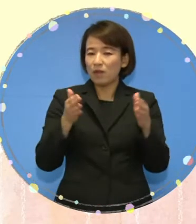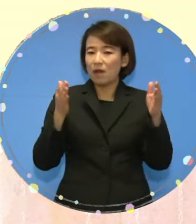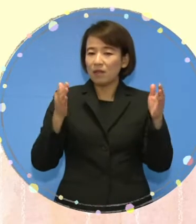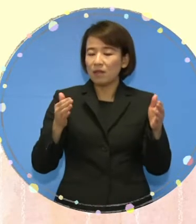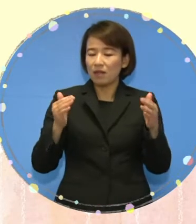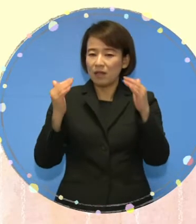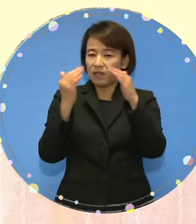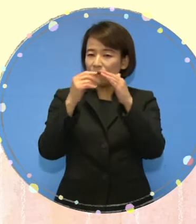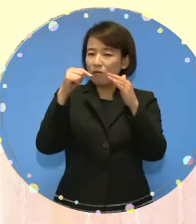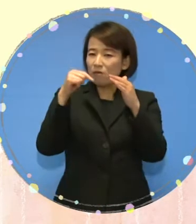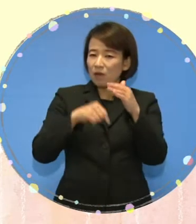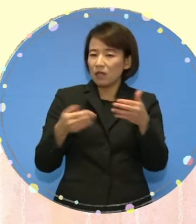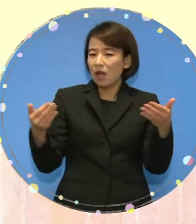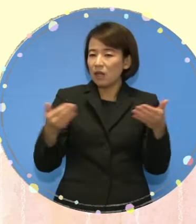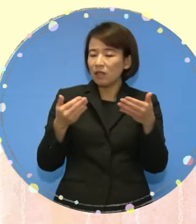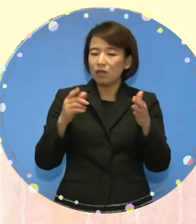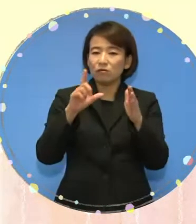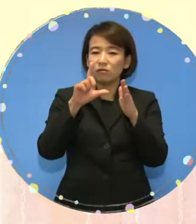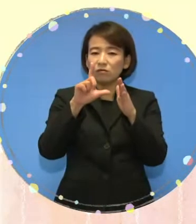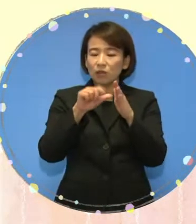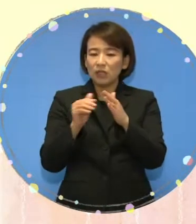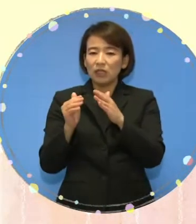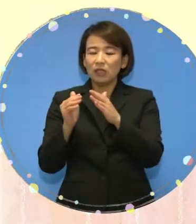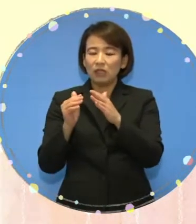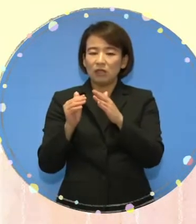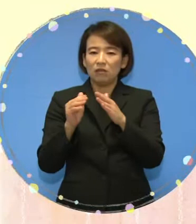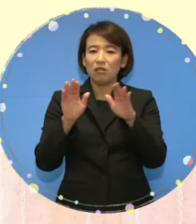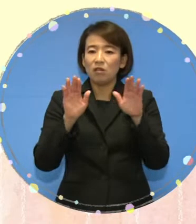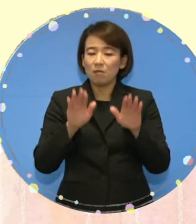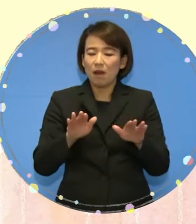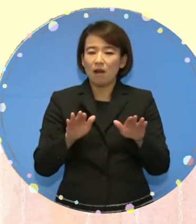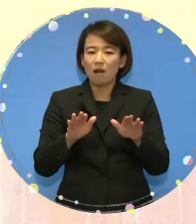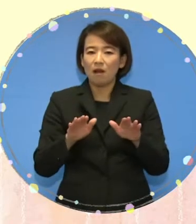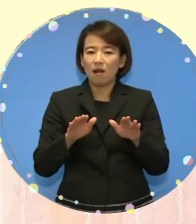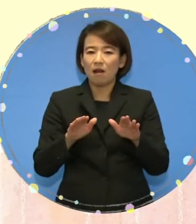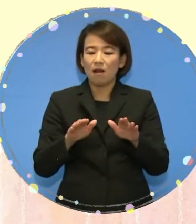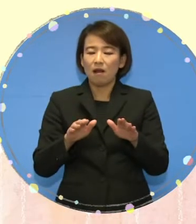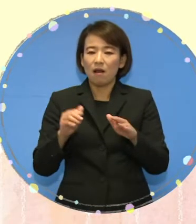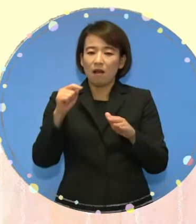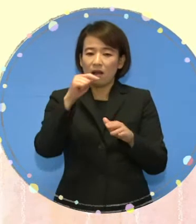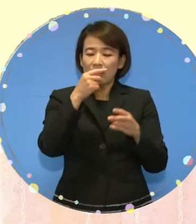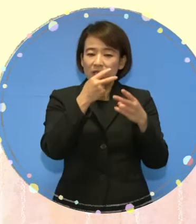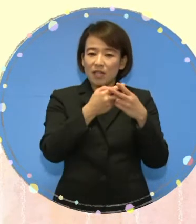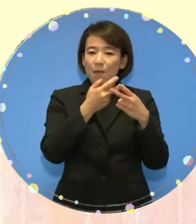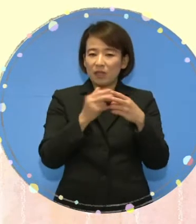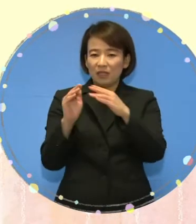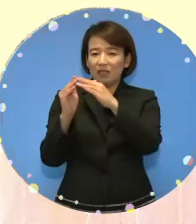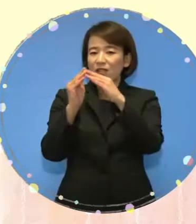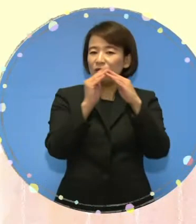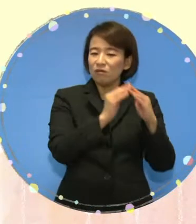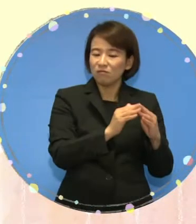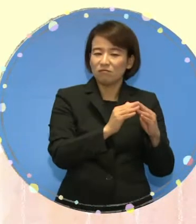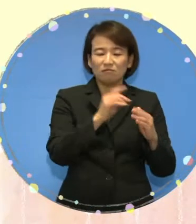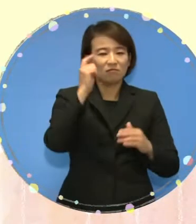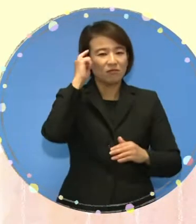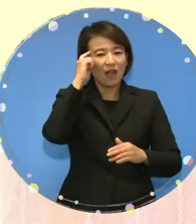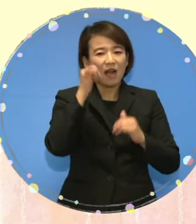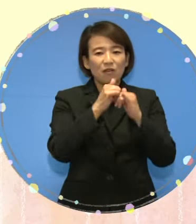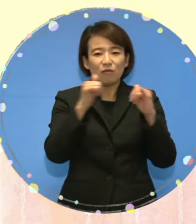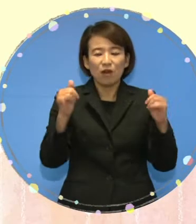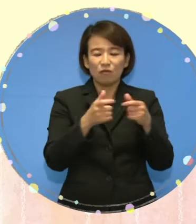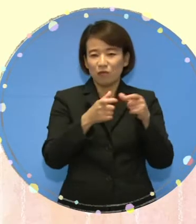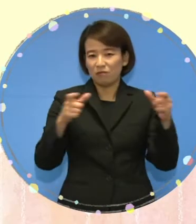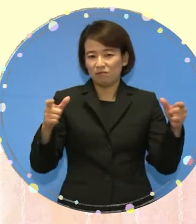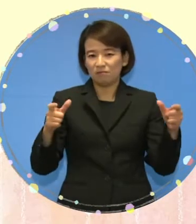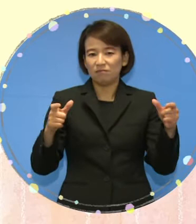自宅で働ける時代にシフトしつつある今都会から地方への移住を検討する人が